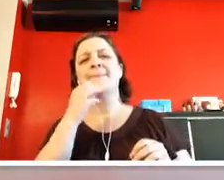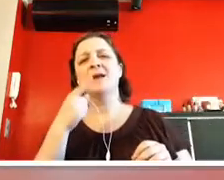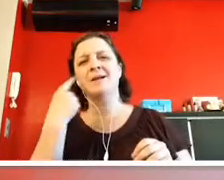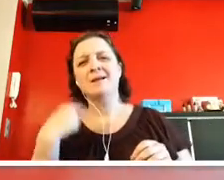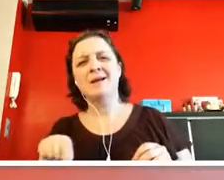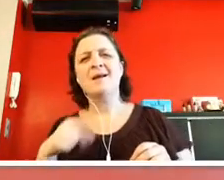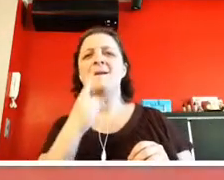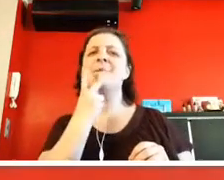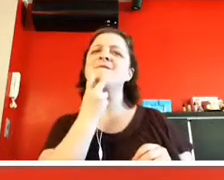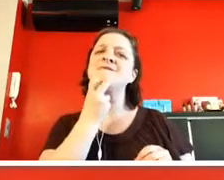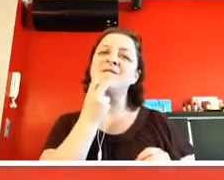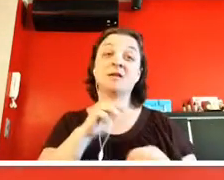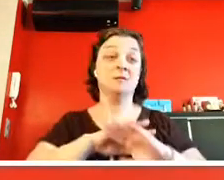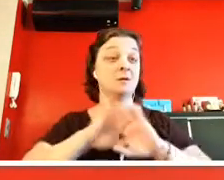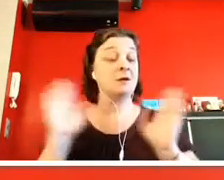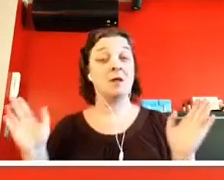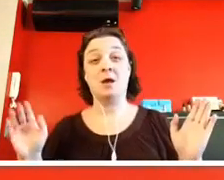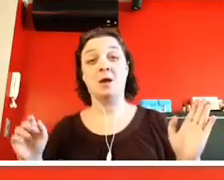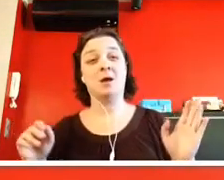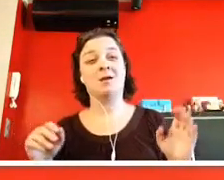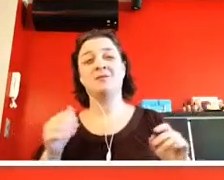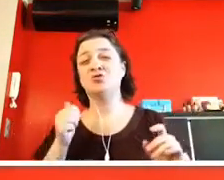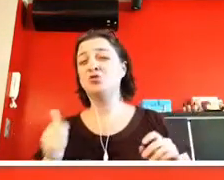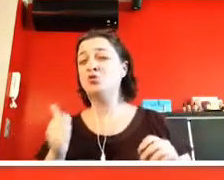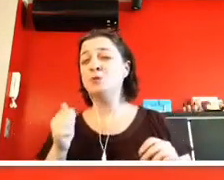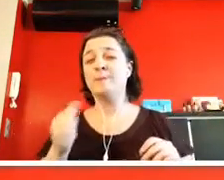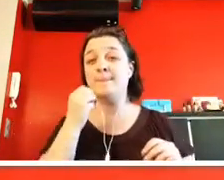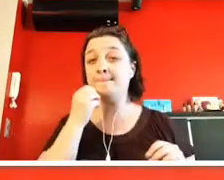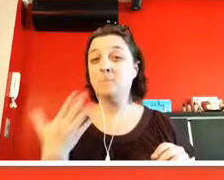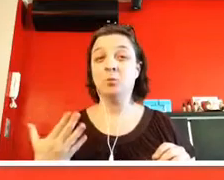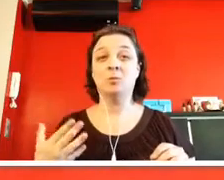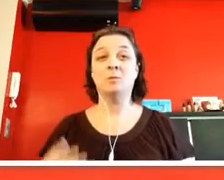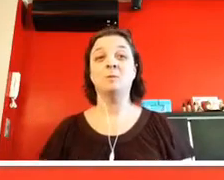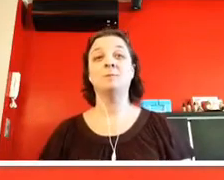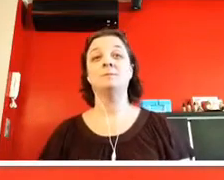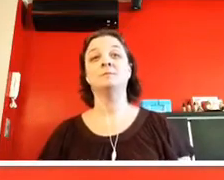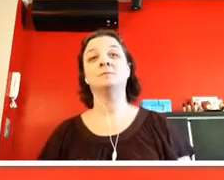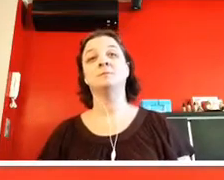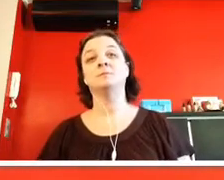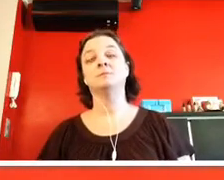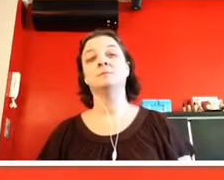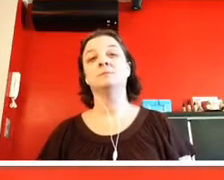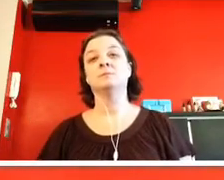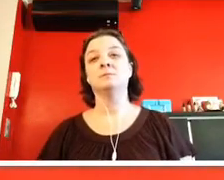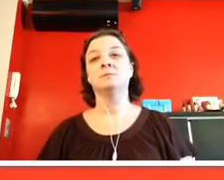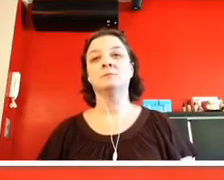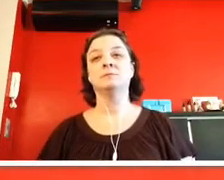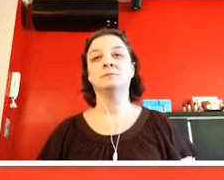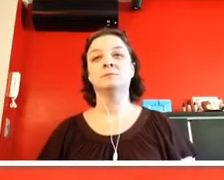On a bien la crème, on a bien la fraise, ça c'est clair. C'est succulent.